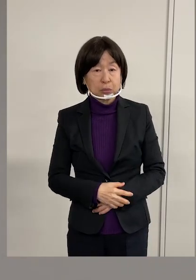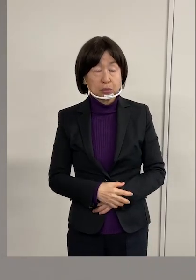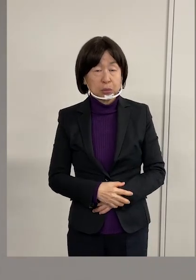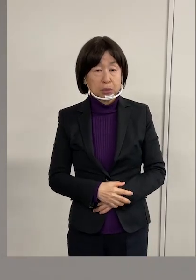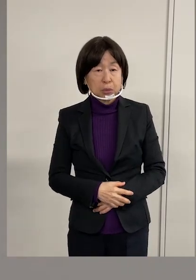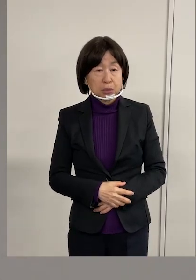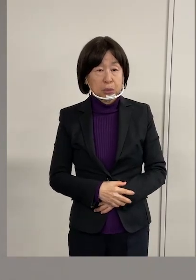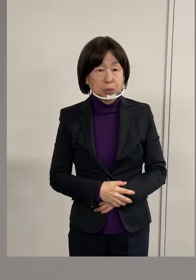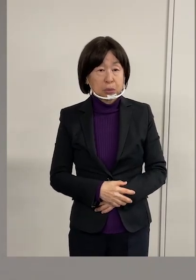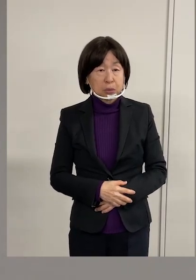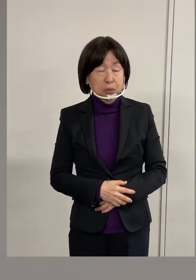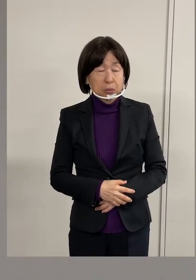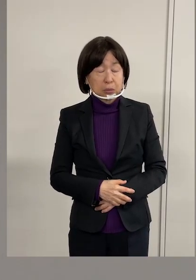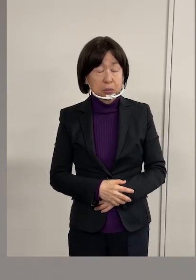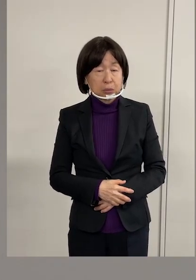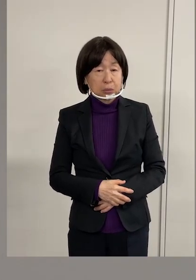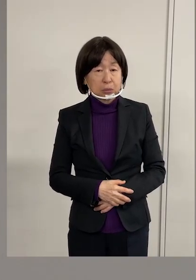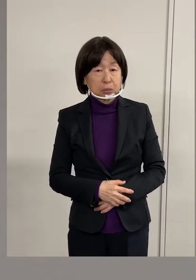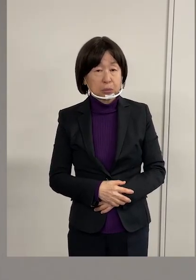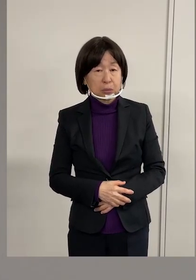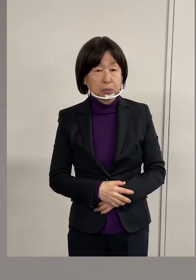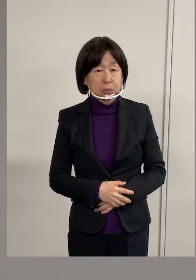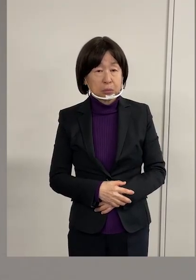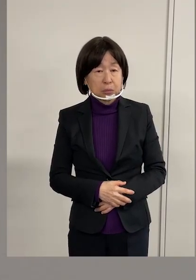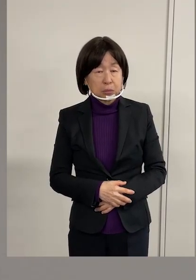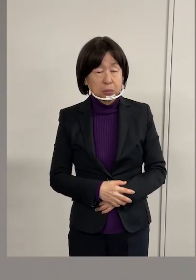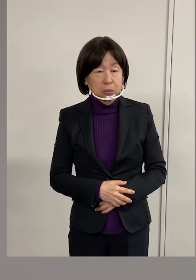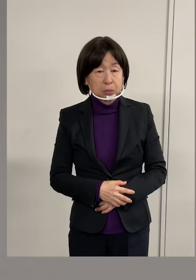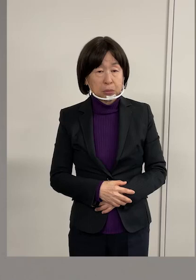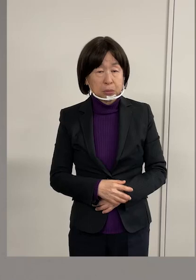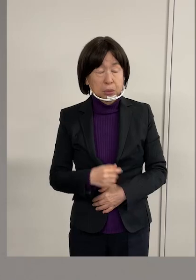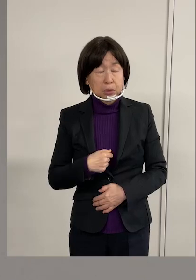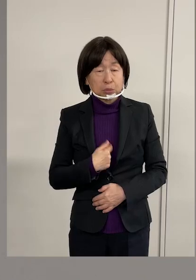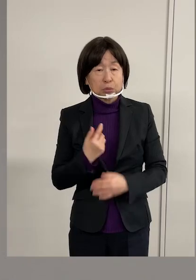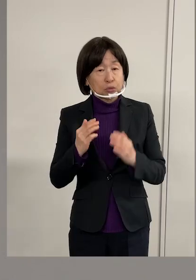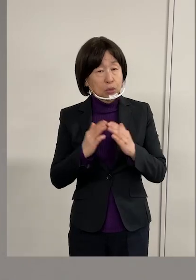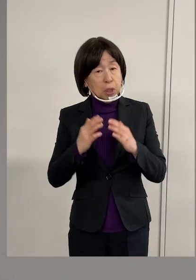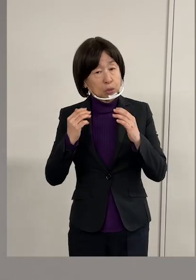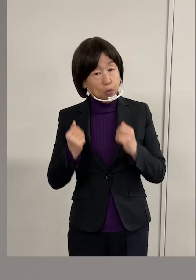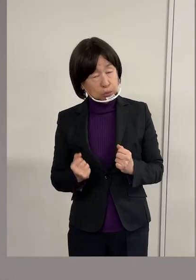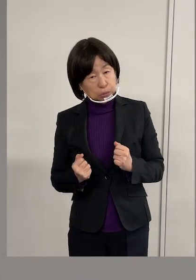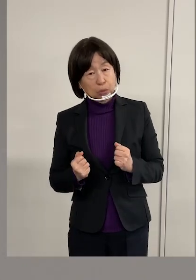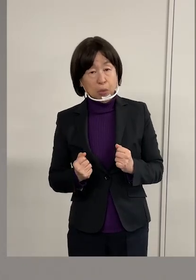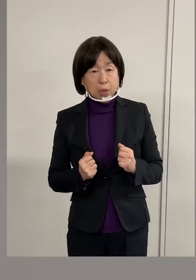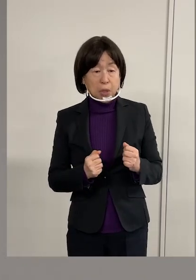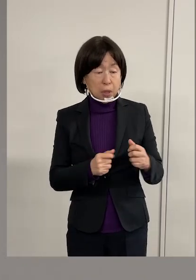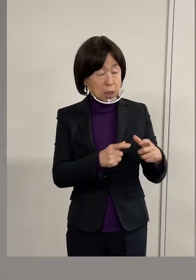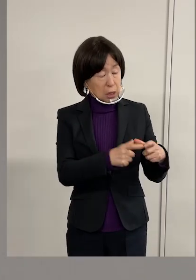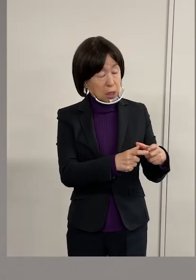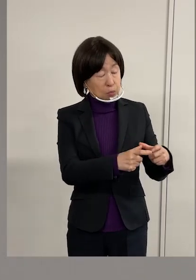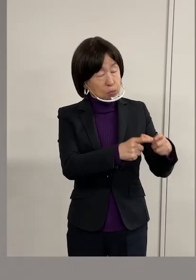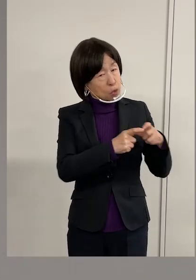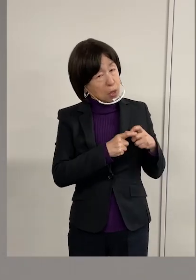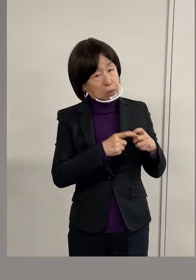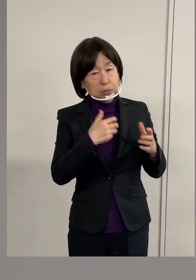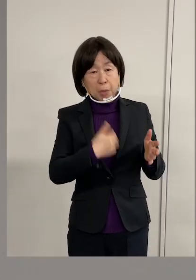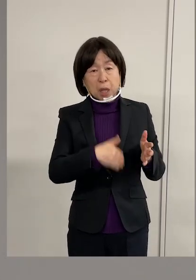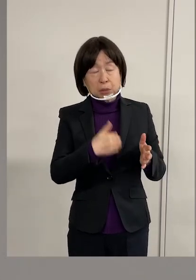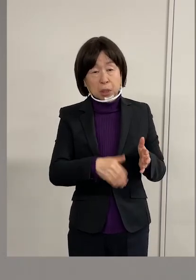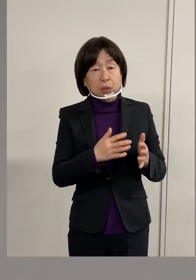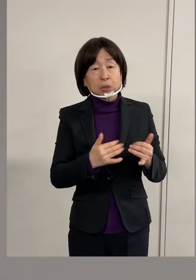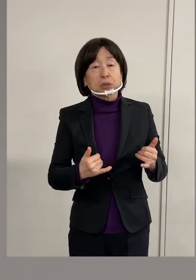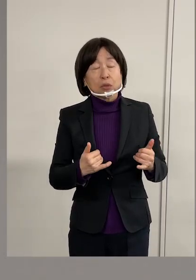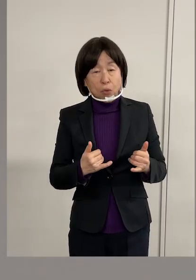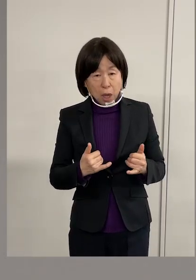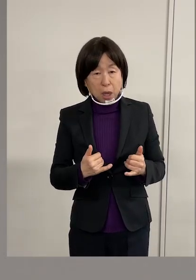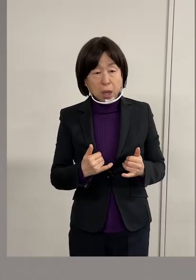ので、発見されてない方、まだご自宅にいてですね、これから行こうかなという方は、こういった混雑状況をですね、ご